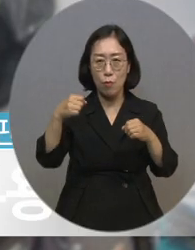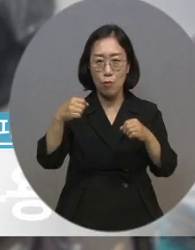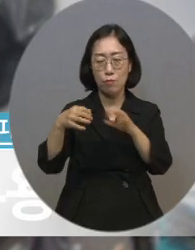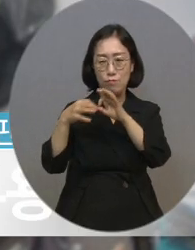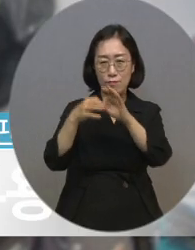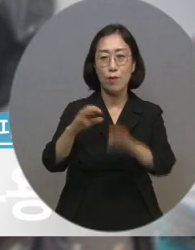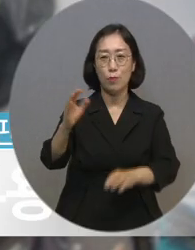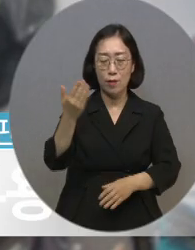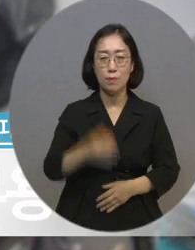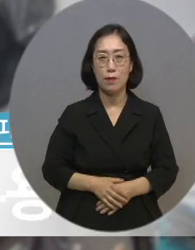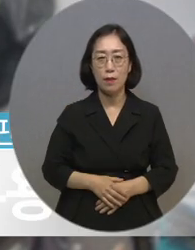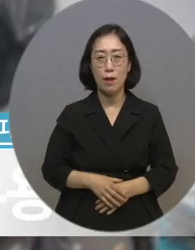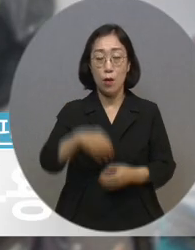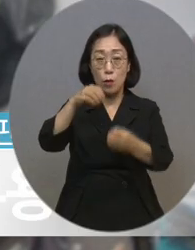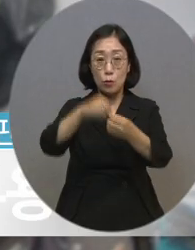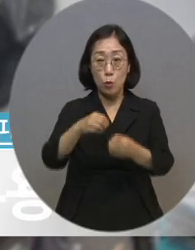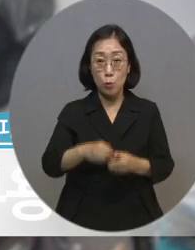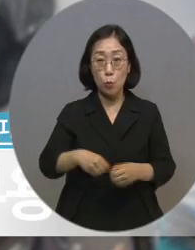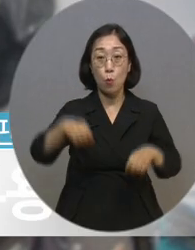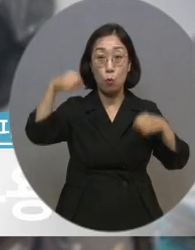전통 무용의 매력은